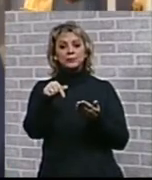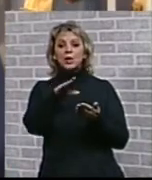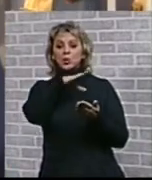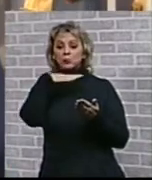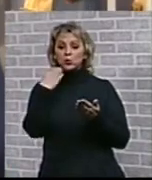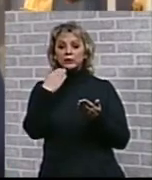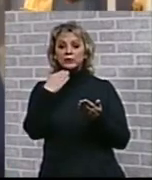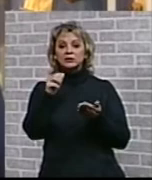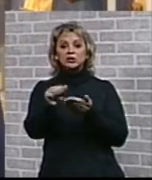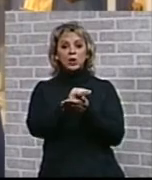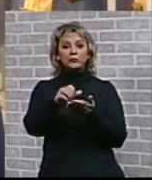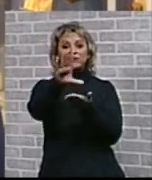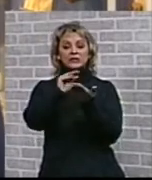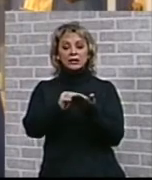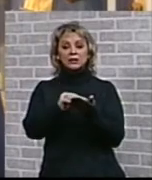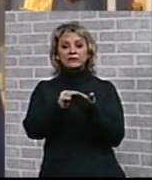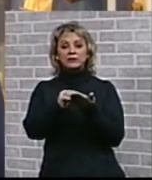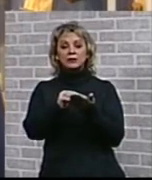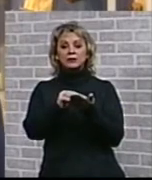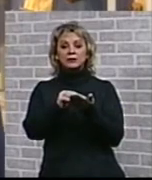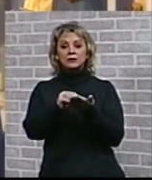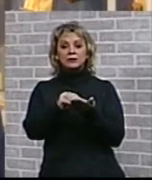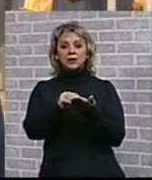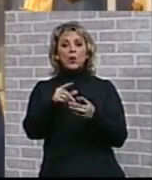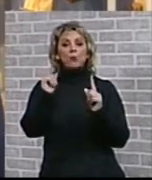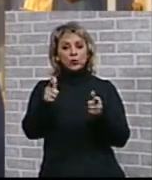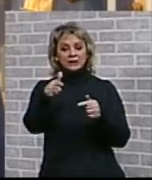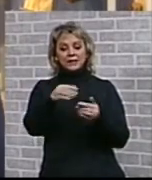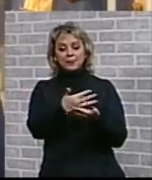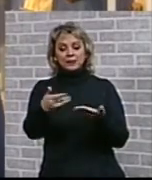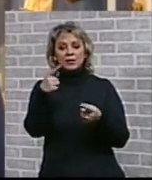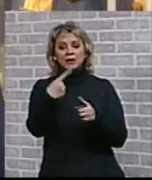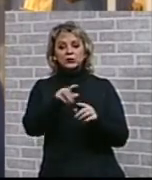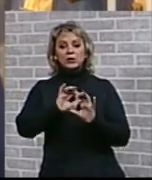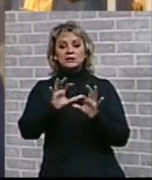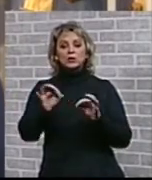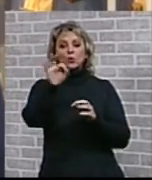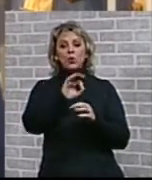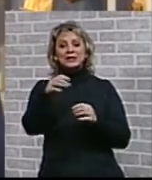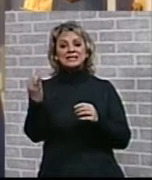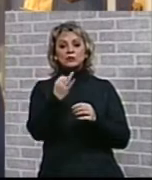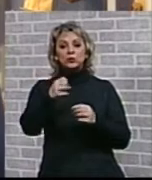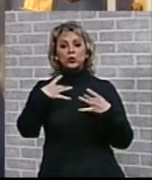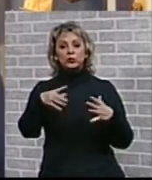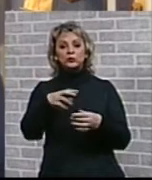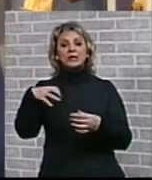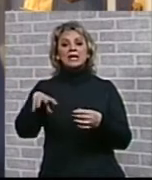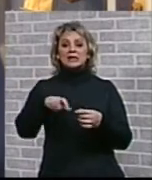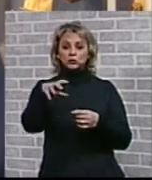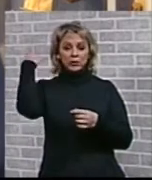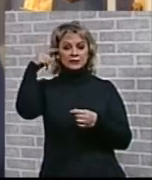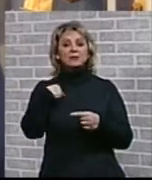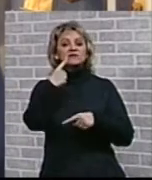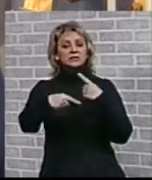многих документов, фотографий, подлинных предметов, которые рассказывают об истории и культуре донского казачества, мы